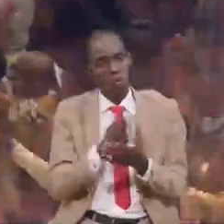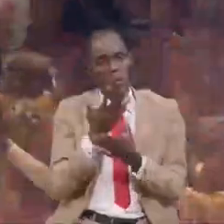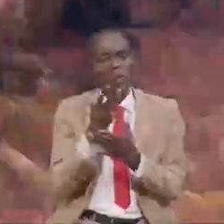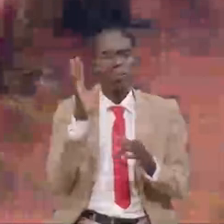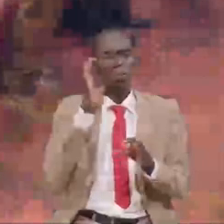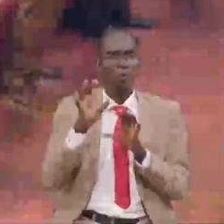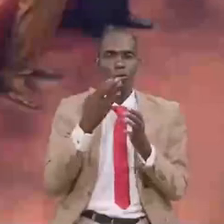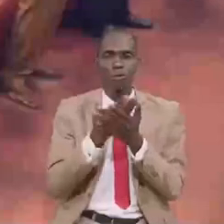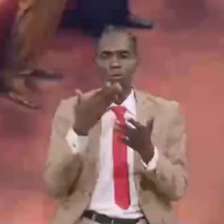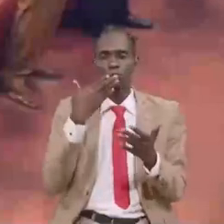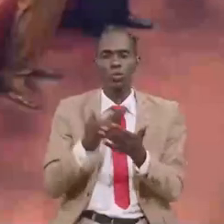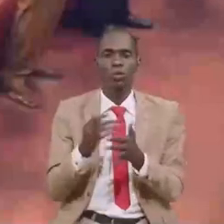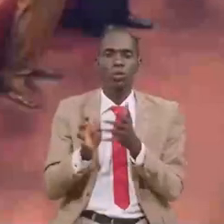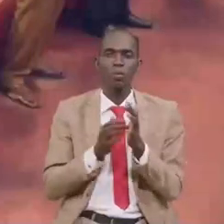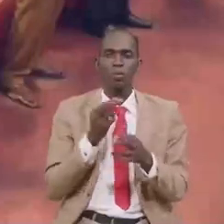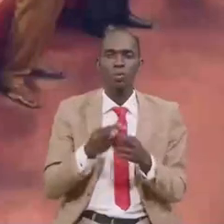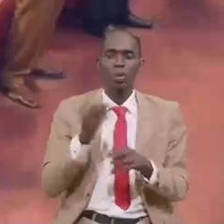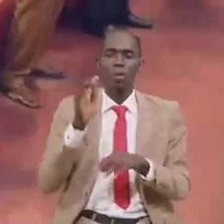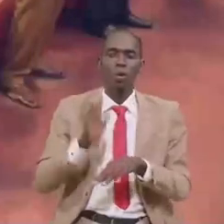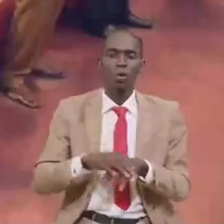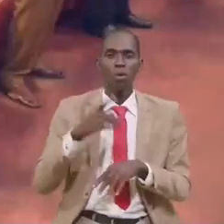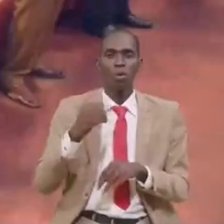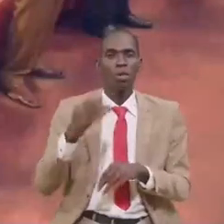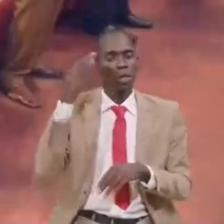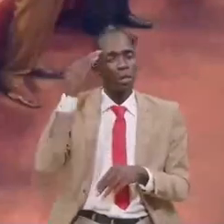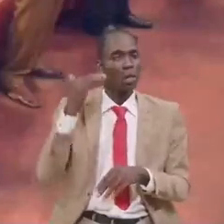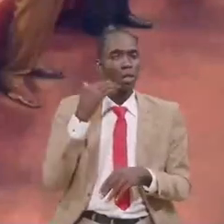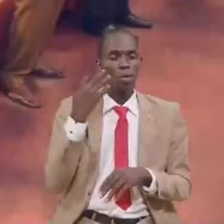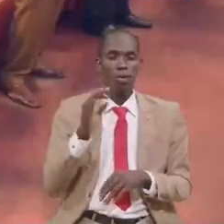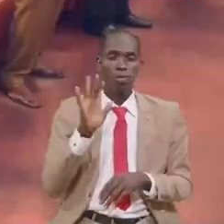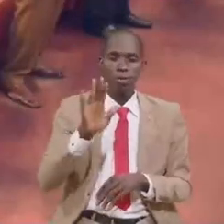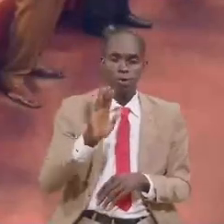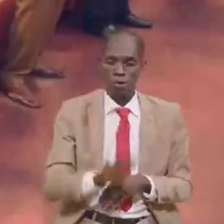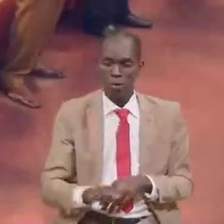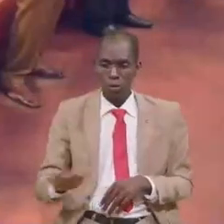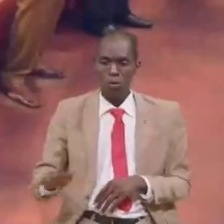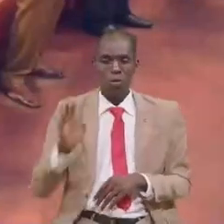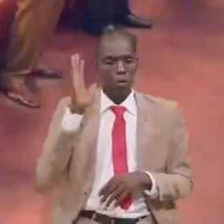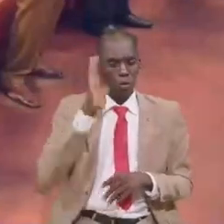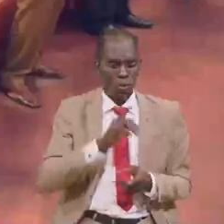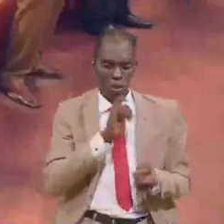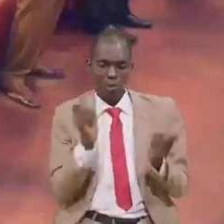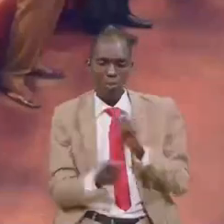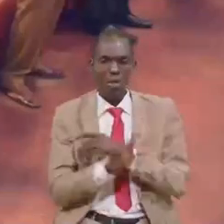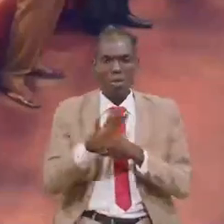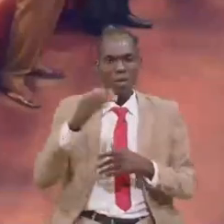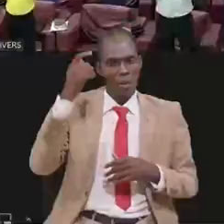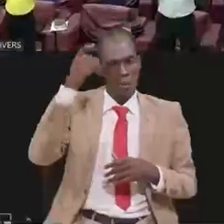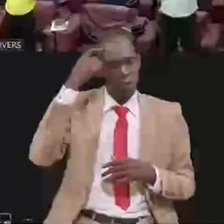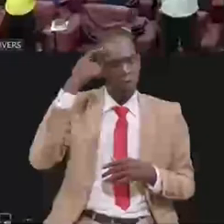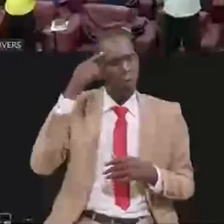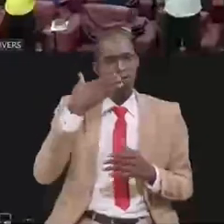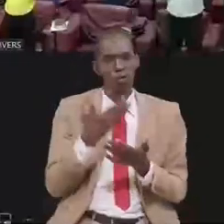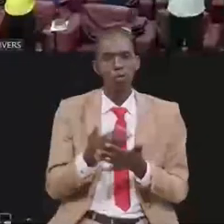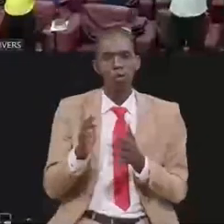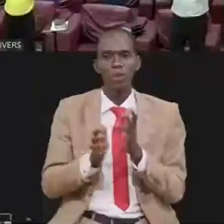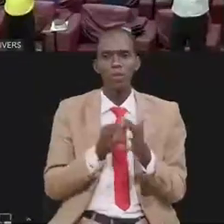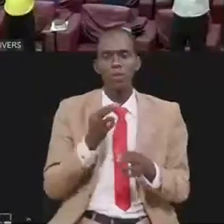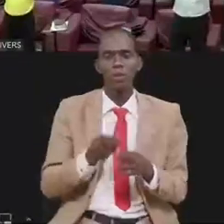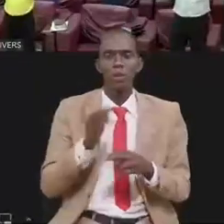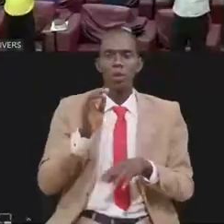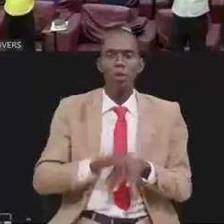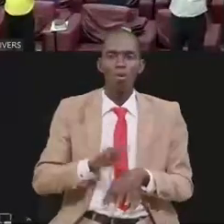chose de bon. La main là sur la tête de vos enfants va transformer leur cerveau. La main